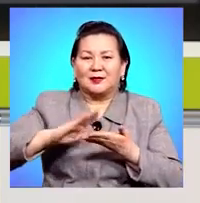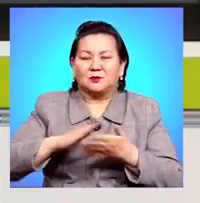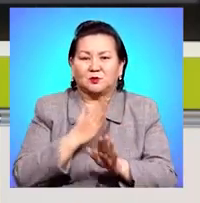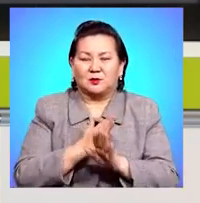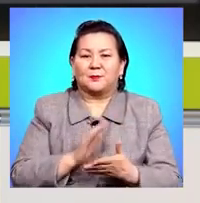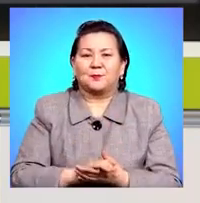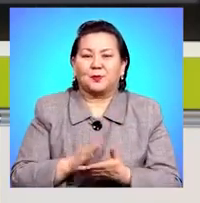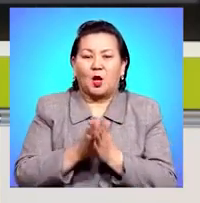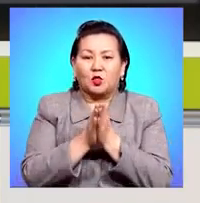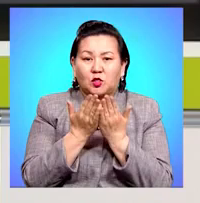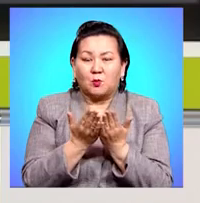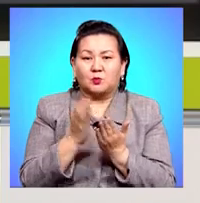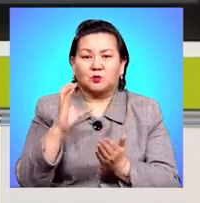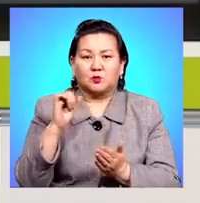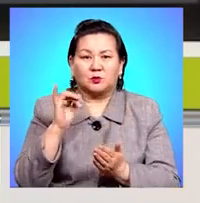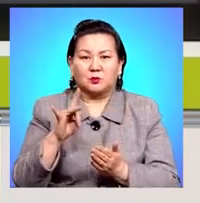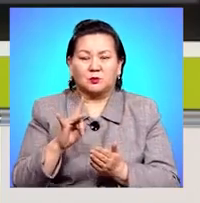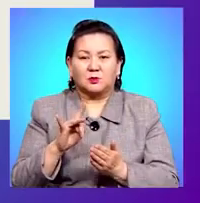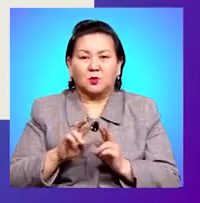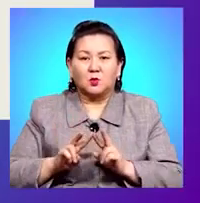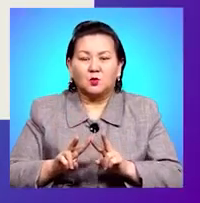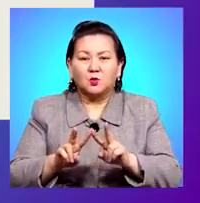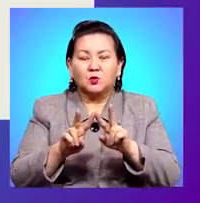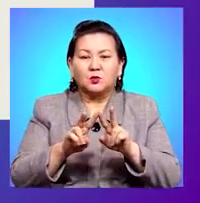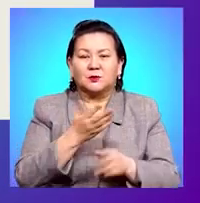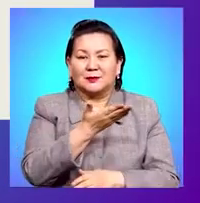судрыг өргөжрүүлэн хүүхдүүдэд та нар сонирхон судлаарай.